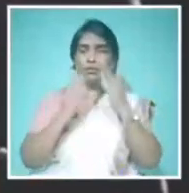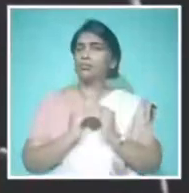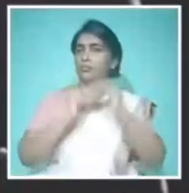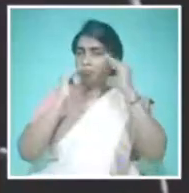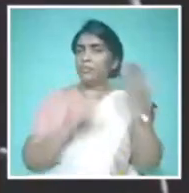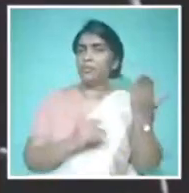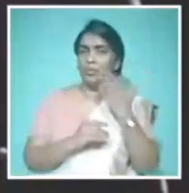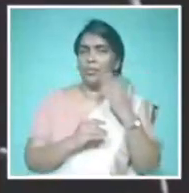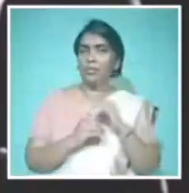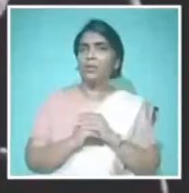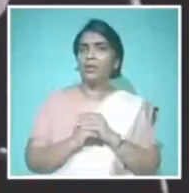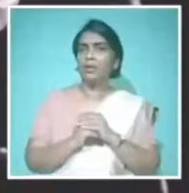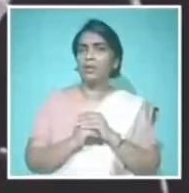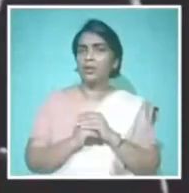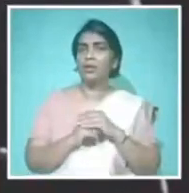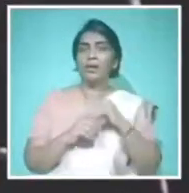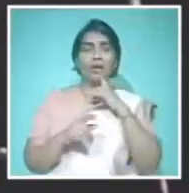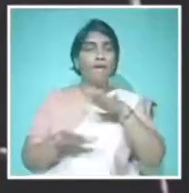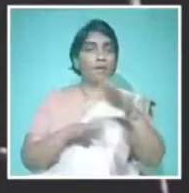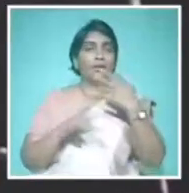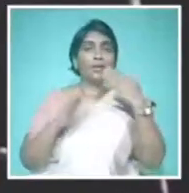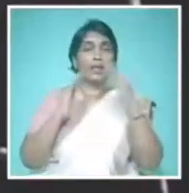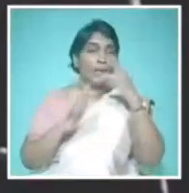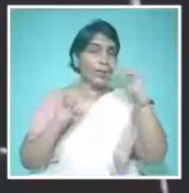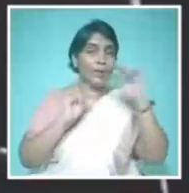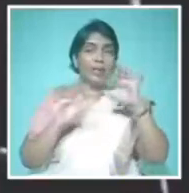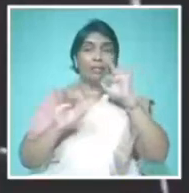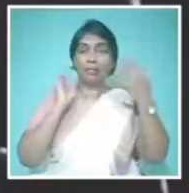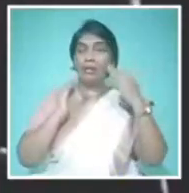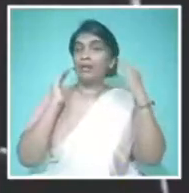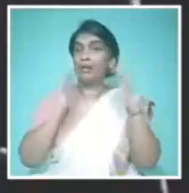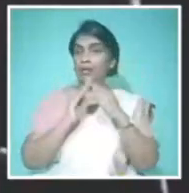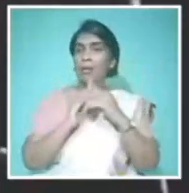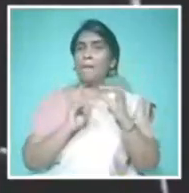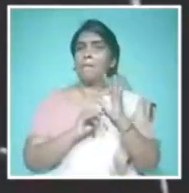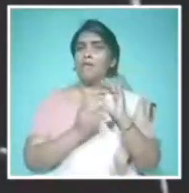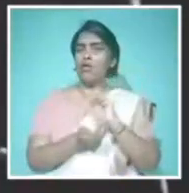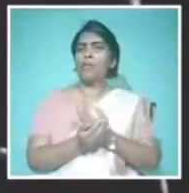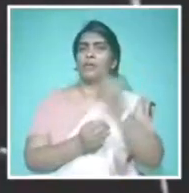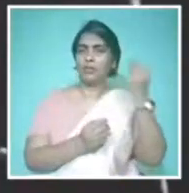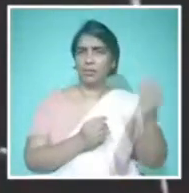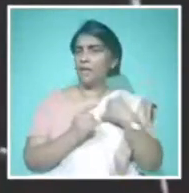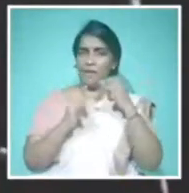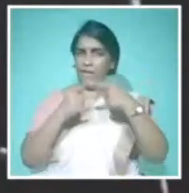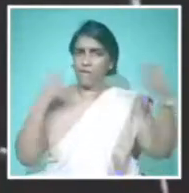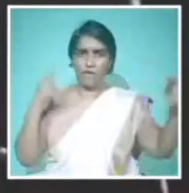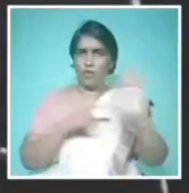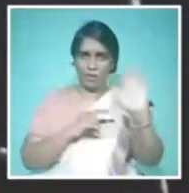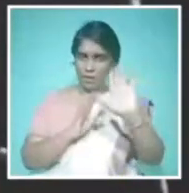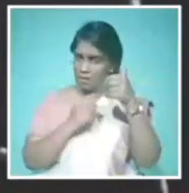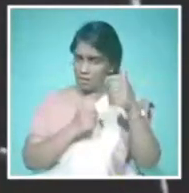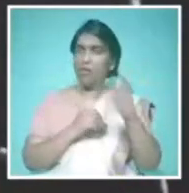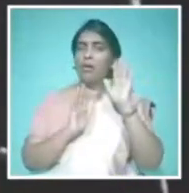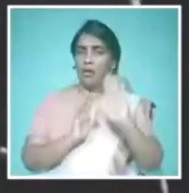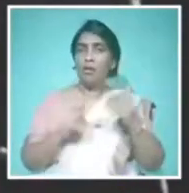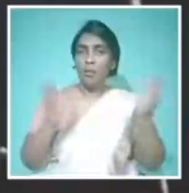පුළුවන් අද ප්ලාන්ටේෂන් බංග්ලෝස් සමහර ඒවා පුද්ගලික අංශය දිලා තියෙන අපේ විරුද්ධත්වයක් නැහැ කියන. නමුත්